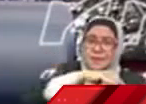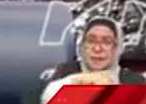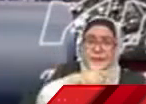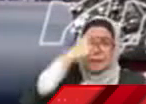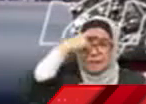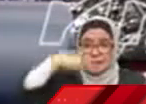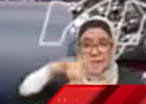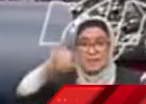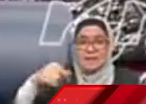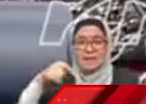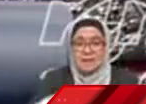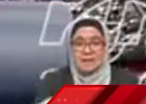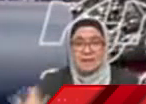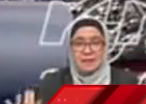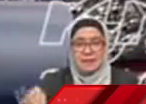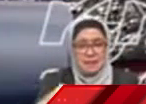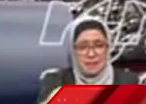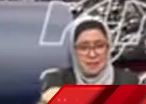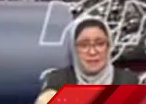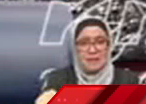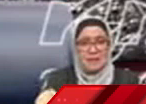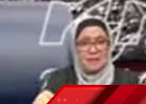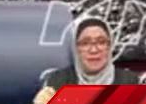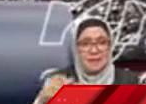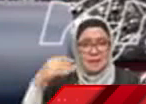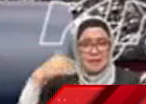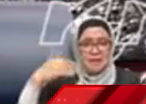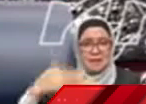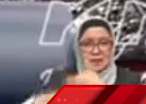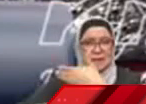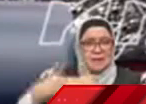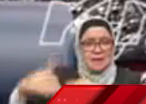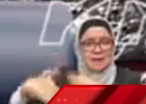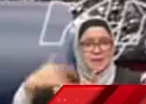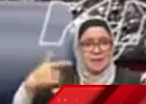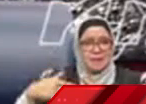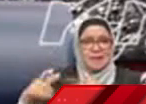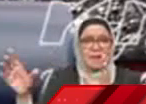dalam penelitian pihak jabatan alam sekitar lapangan